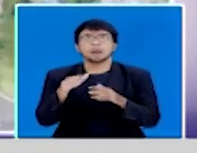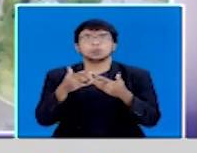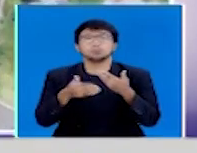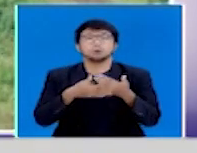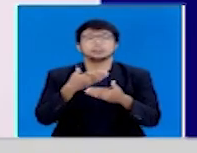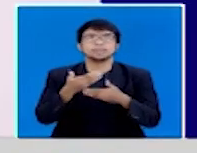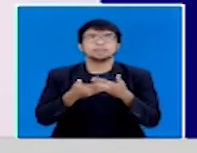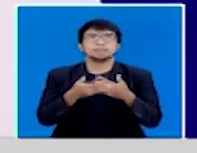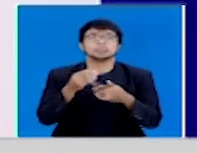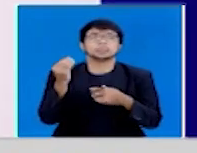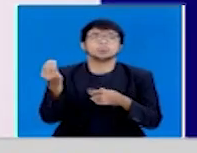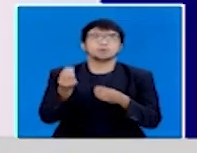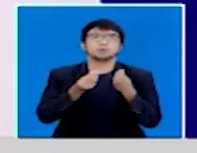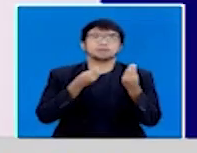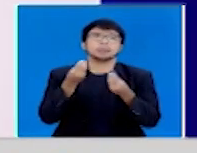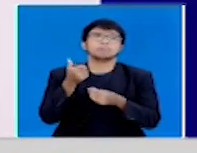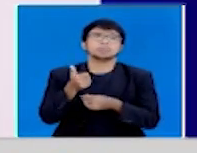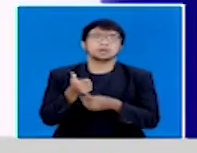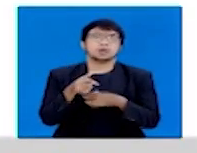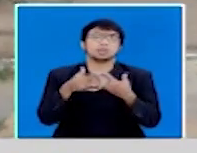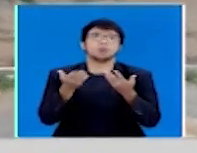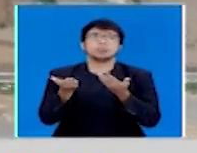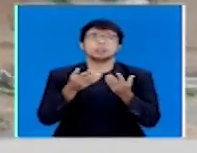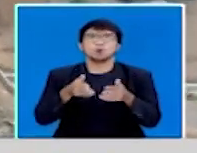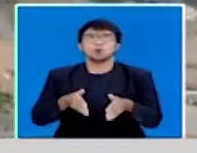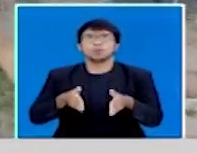kawasan rekreasi, dan juga ada fasilitas hotel atau akomodasi.